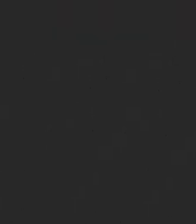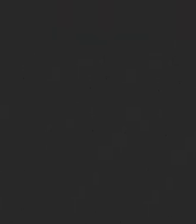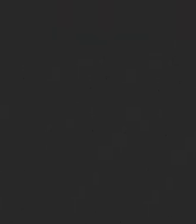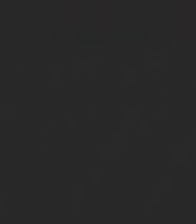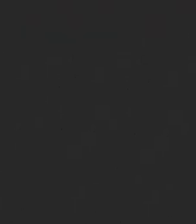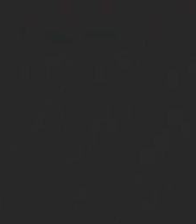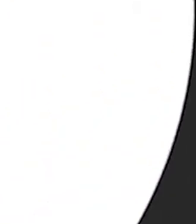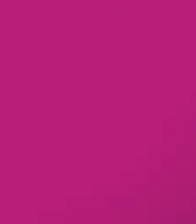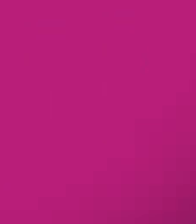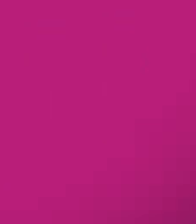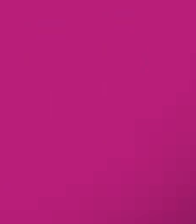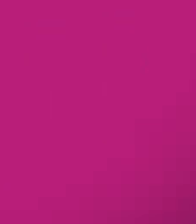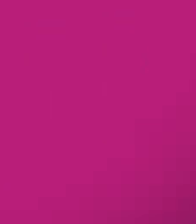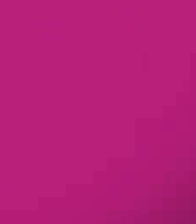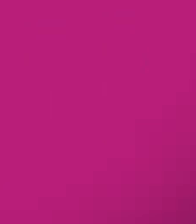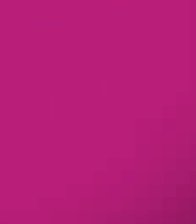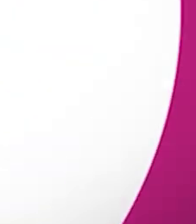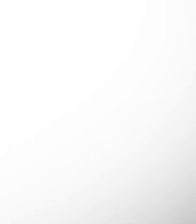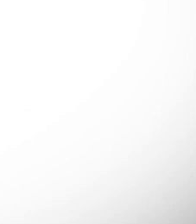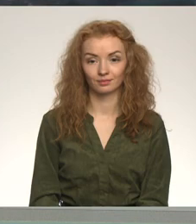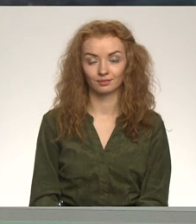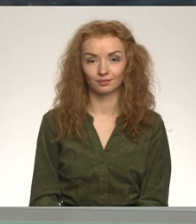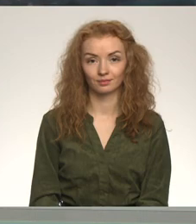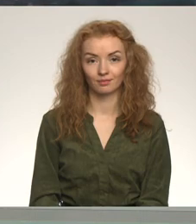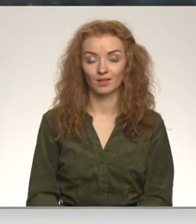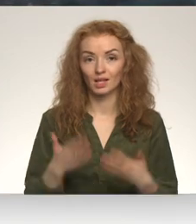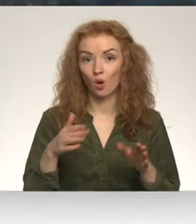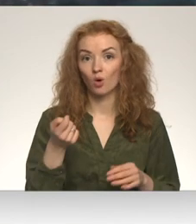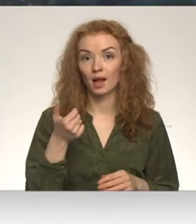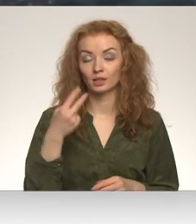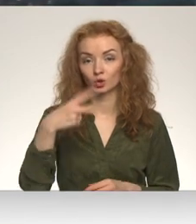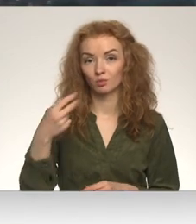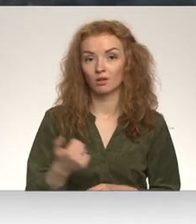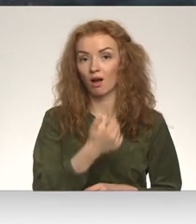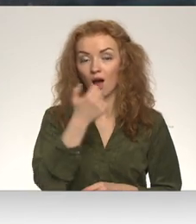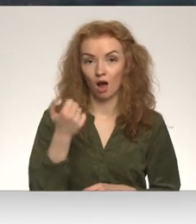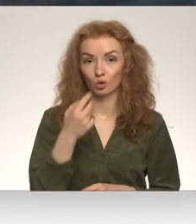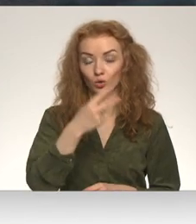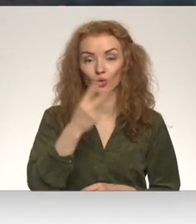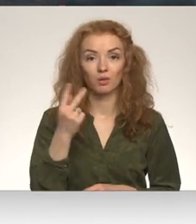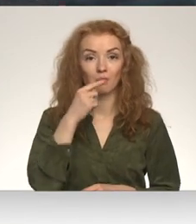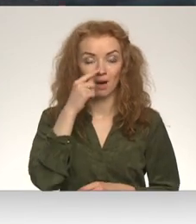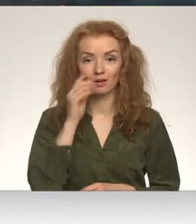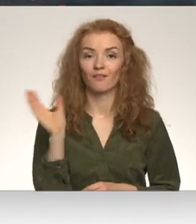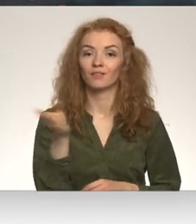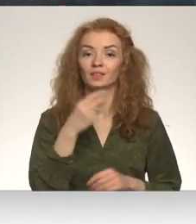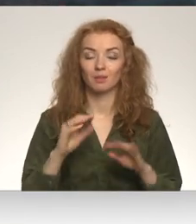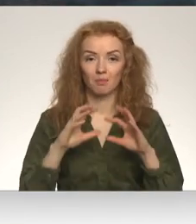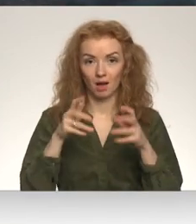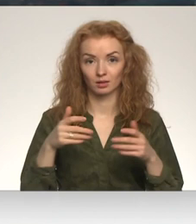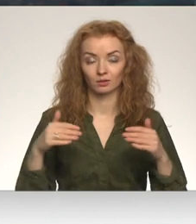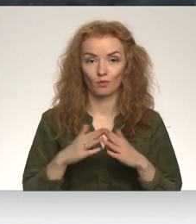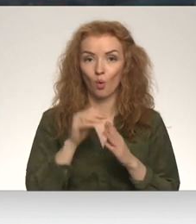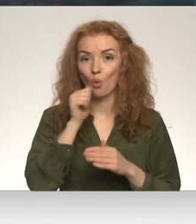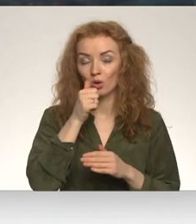Re, viss ēters ir te! Jau gandrīz 20 gadus 22. martā visā pasaulē atzīmē